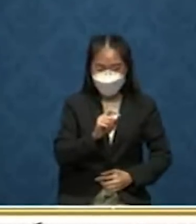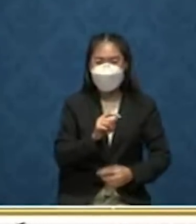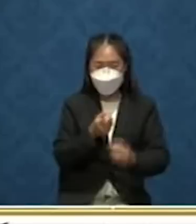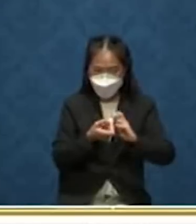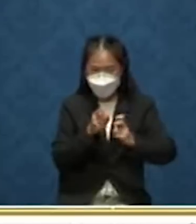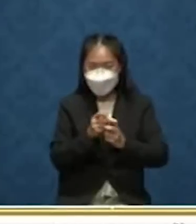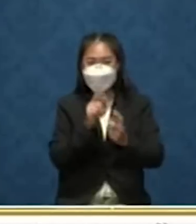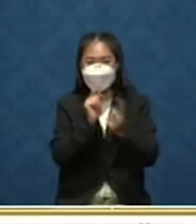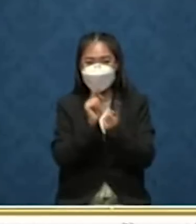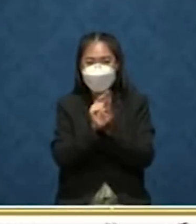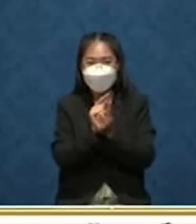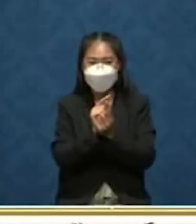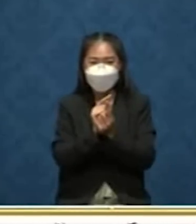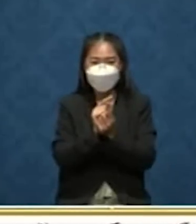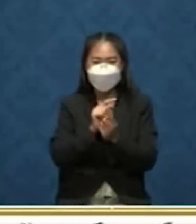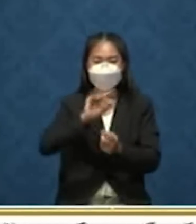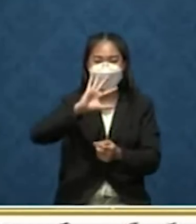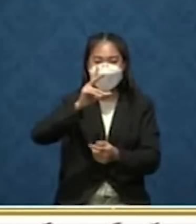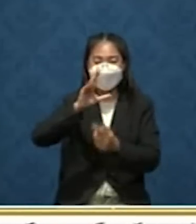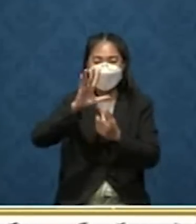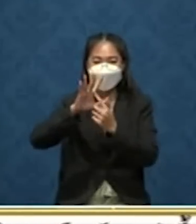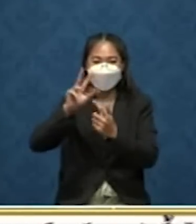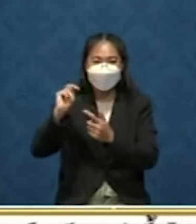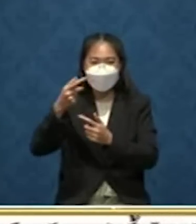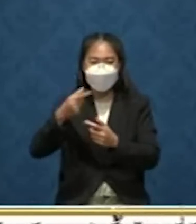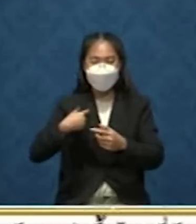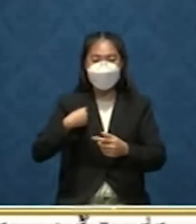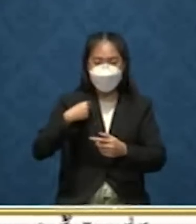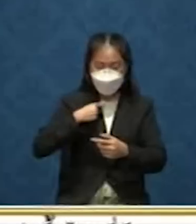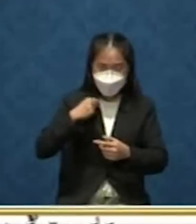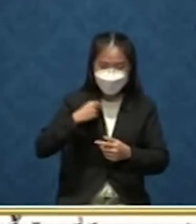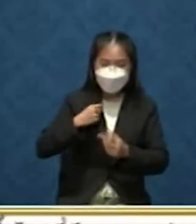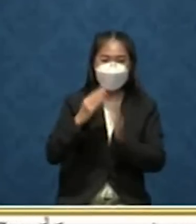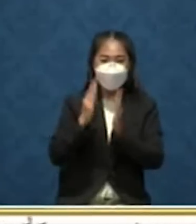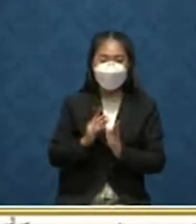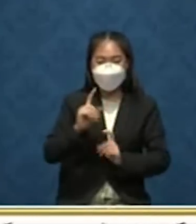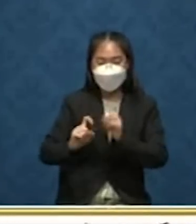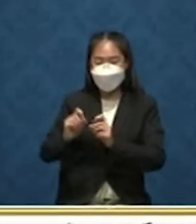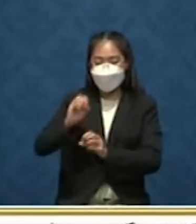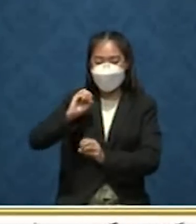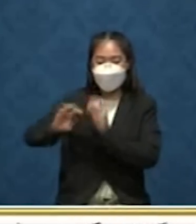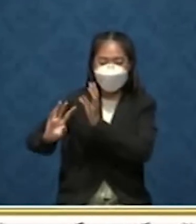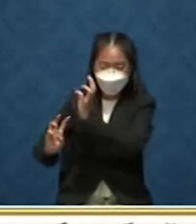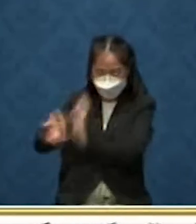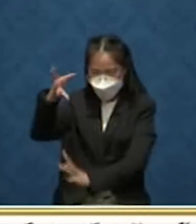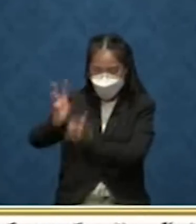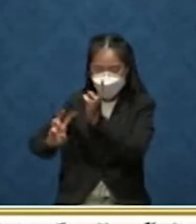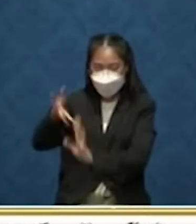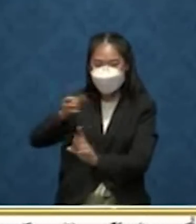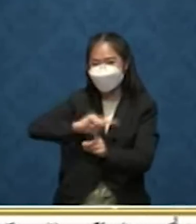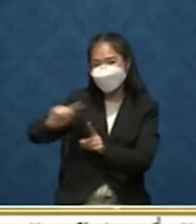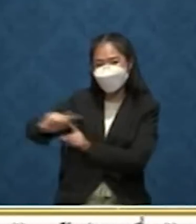ี้ รีบบุกเข้าคอนโผู้ตายเอาเสือผ้าเข้าของเครื่องใช้ ไปเผาทำลายไม่ให้เหลอหกฐาน